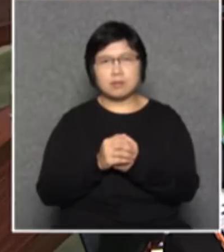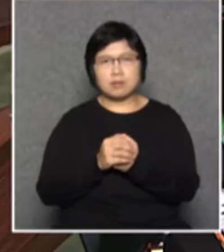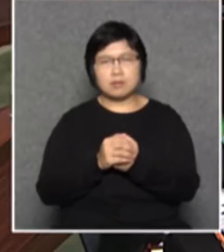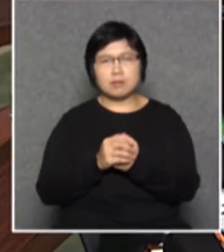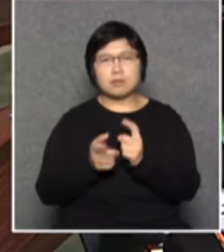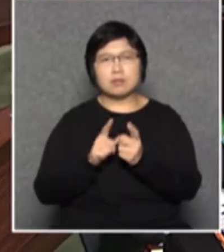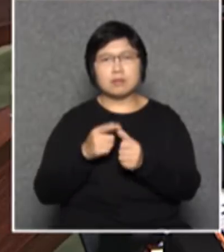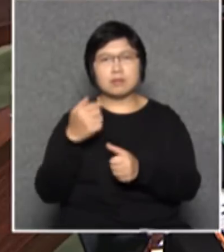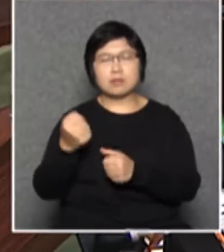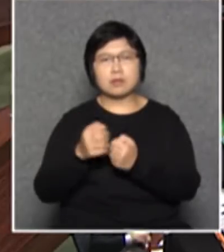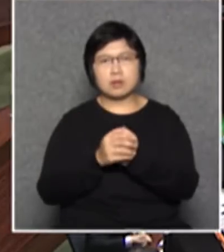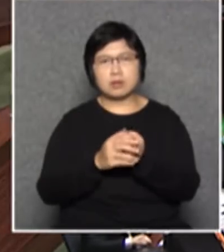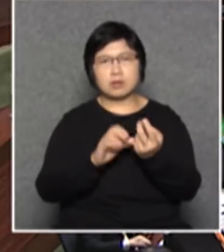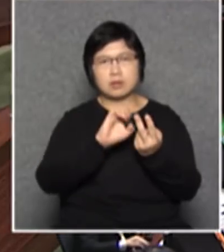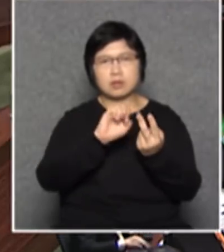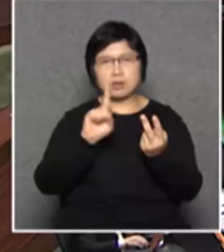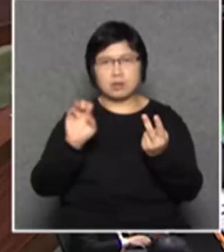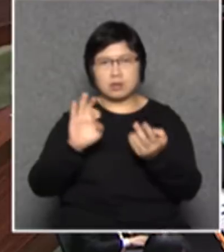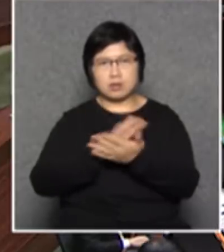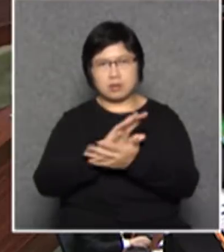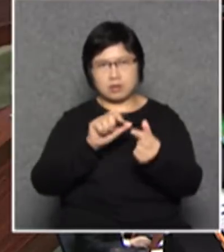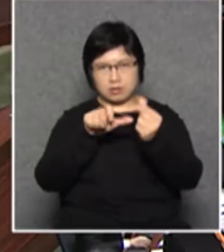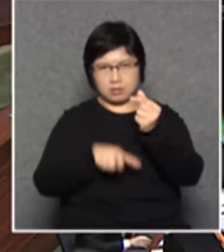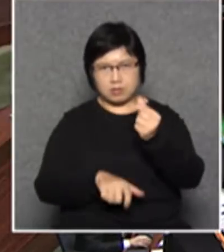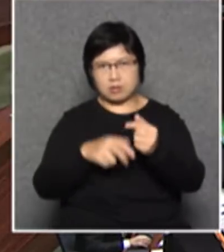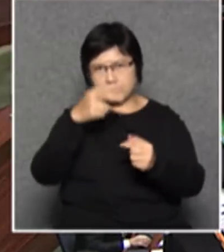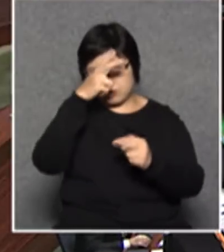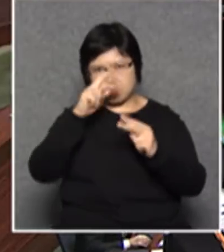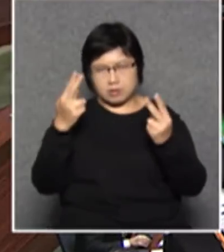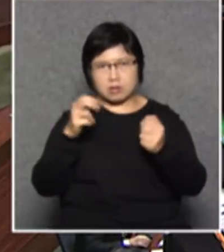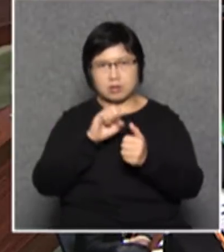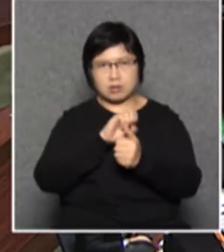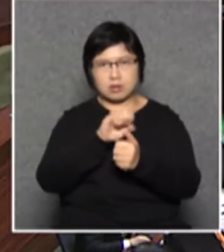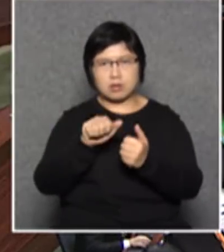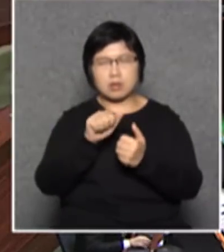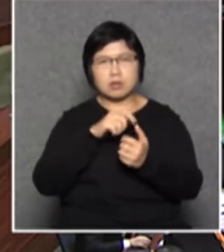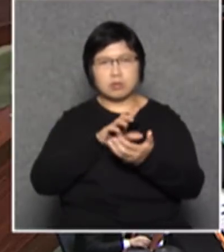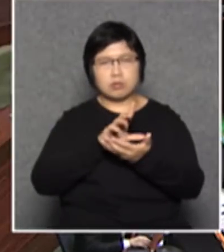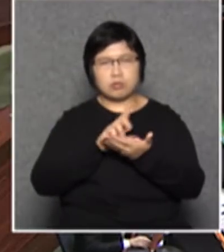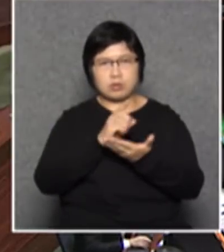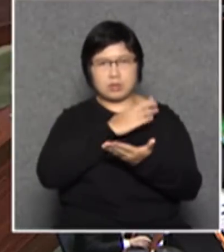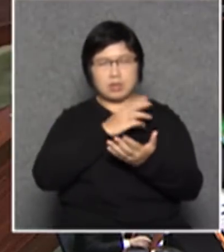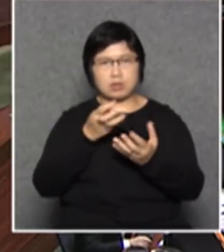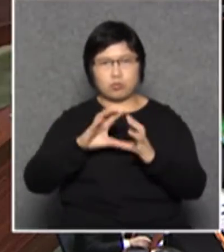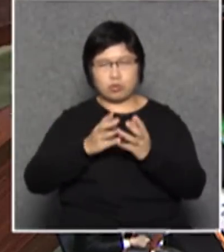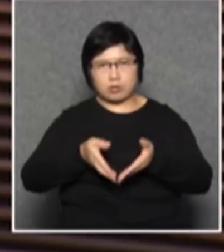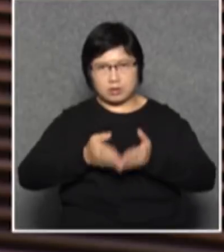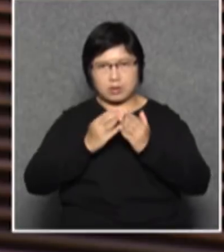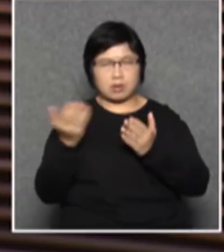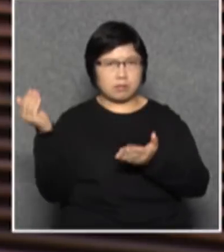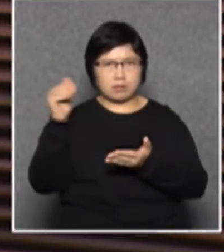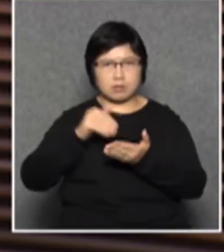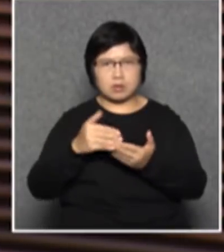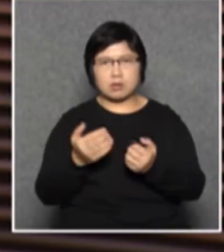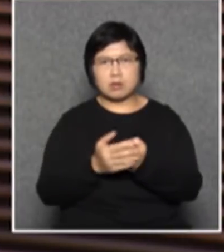代主席，自從2013年10月政改諮詢專責小組宣布成立，去到今日，立法